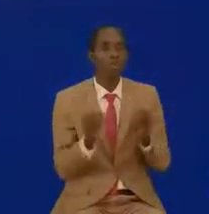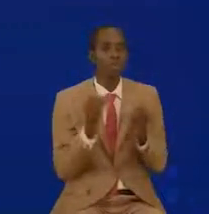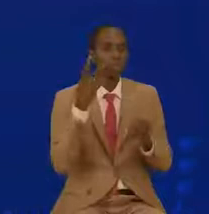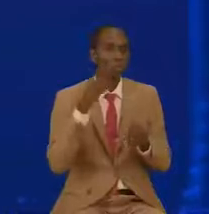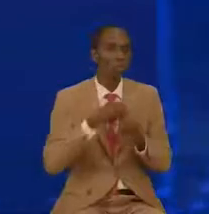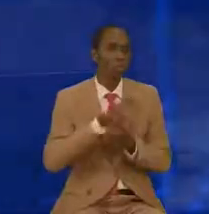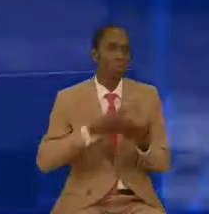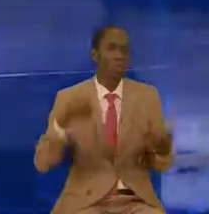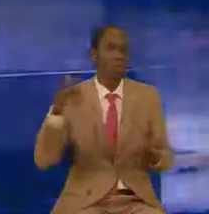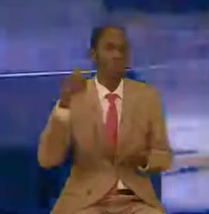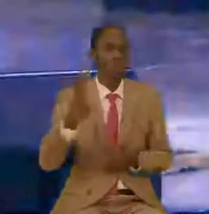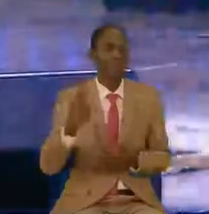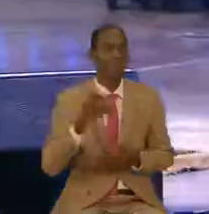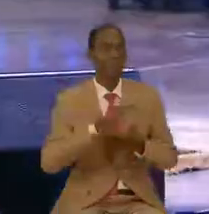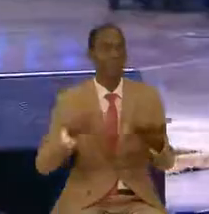Voyons,